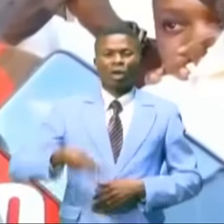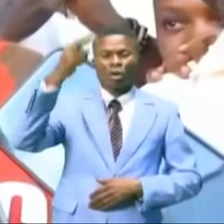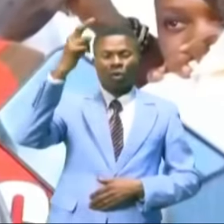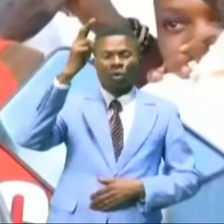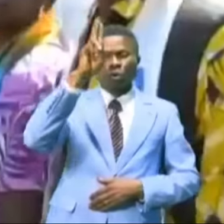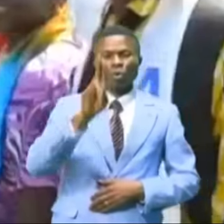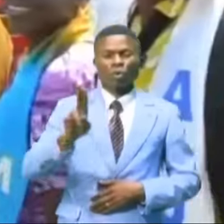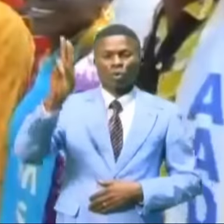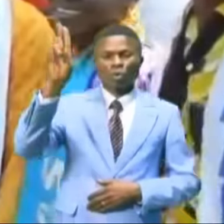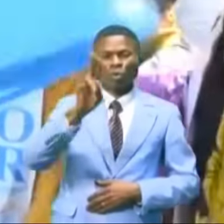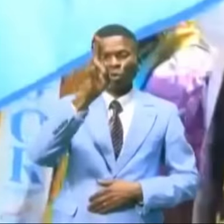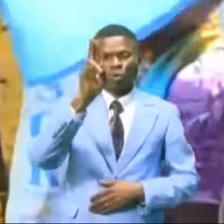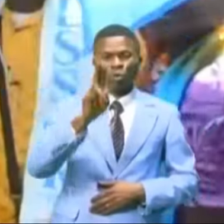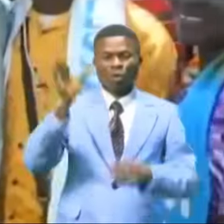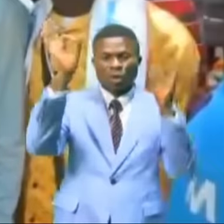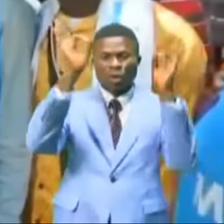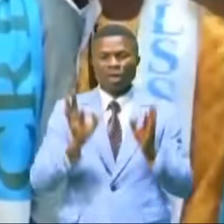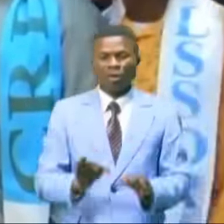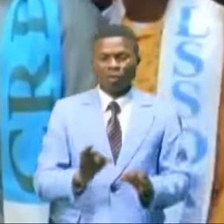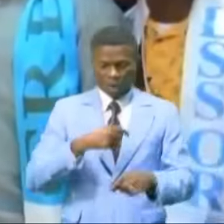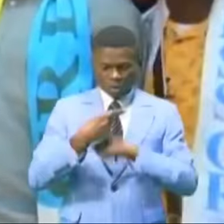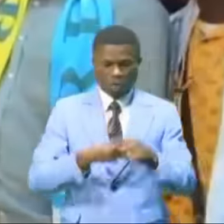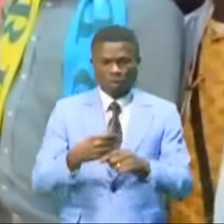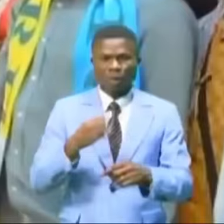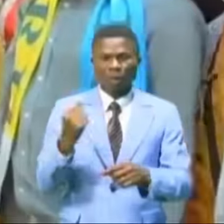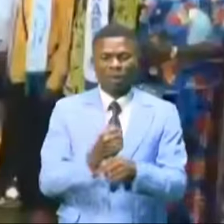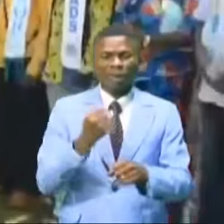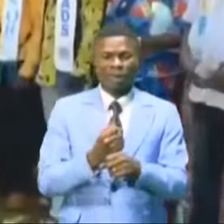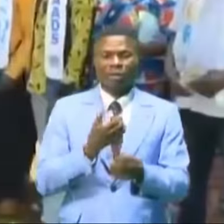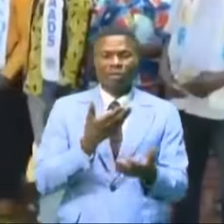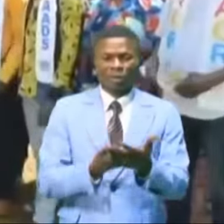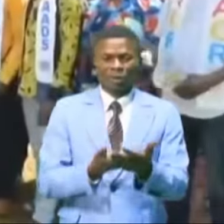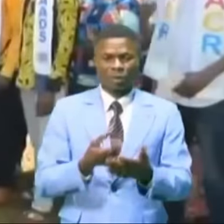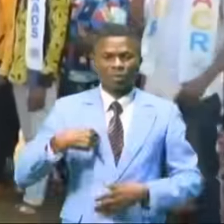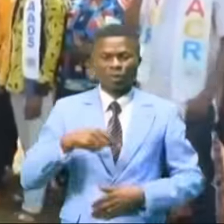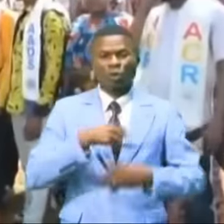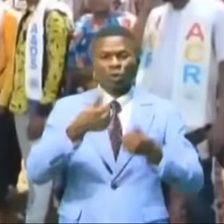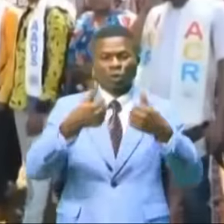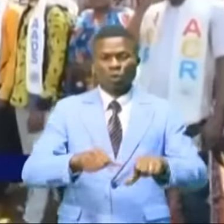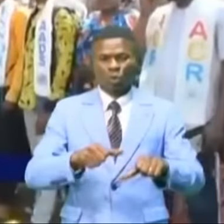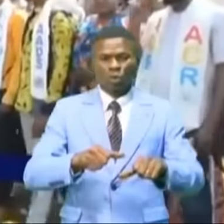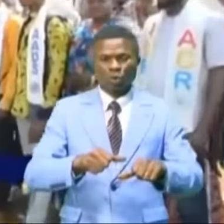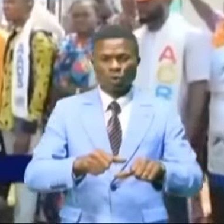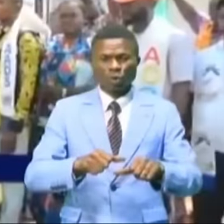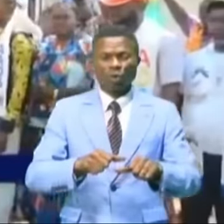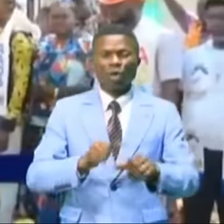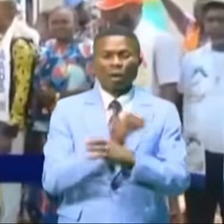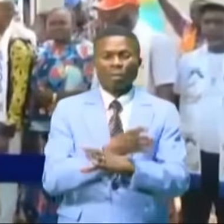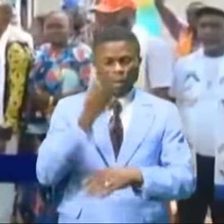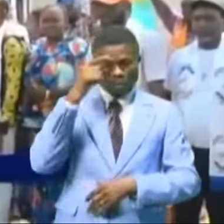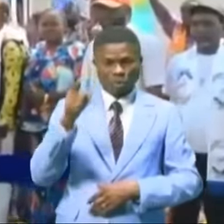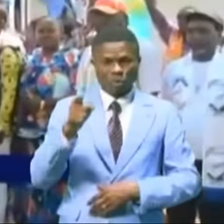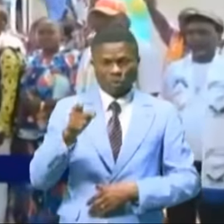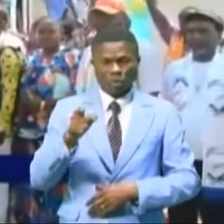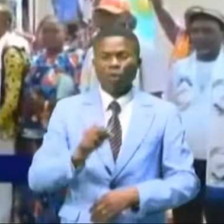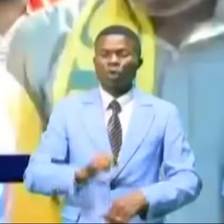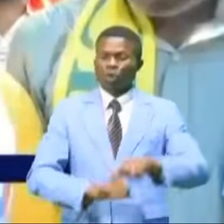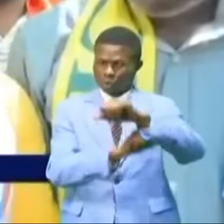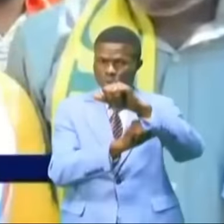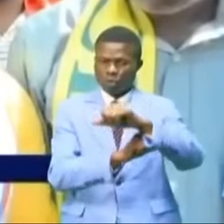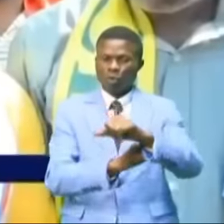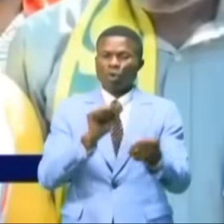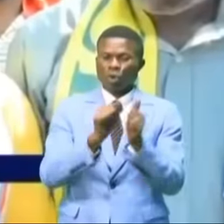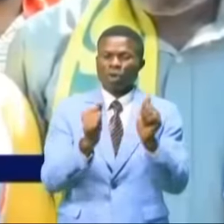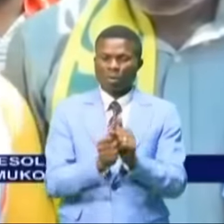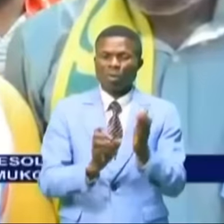les fédéraux se mettent déjà dans l'ordre de bataille. Nous restons à son entière disposition pour relever les défis